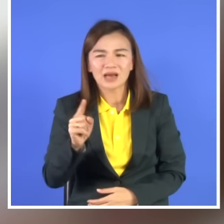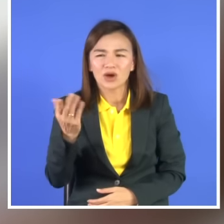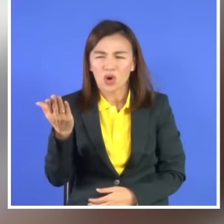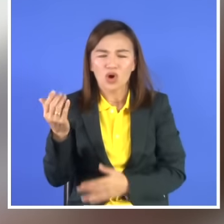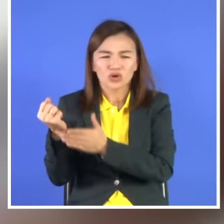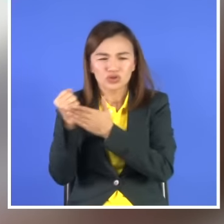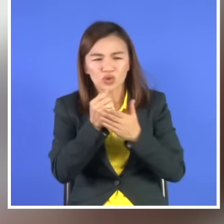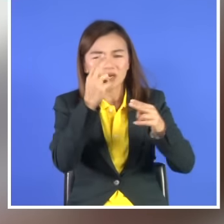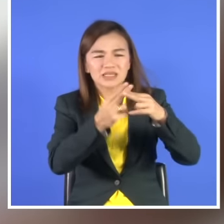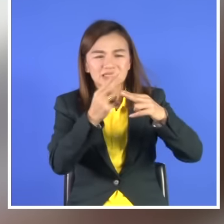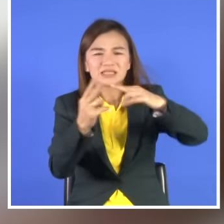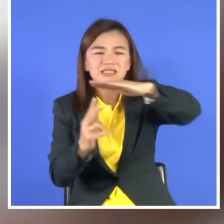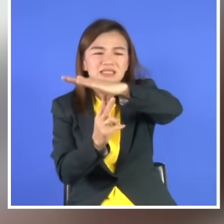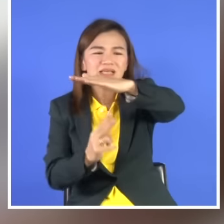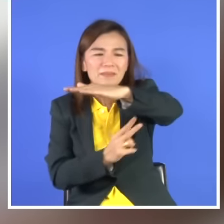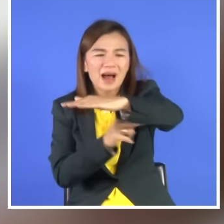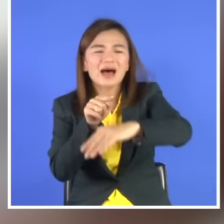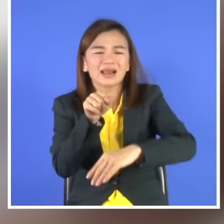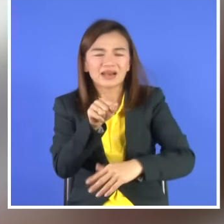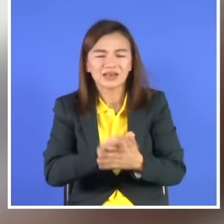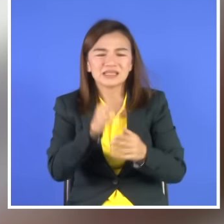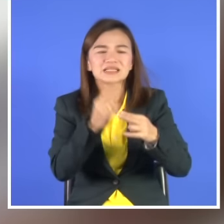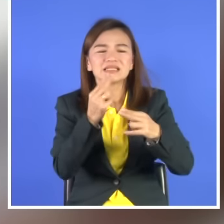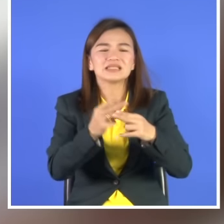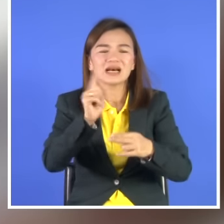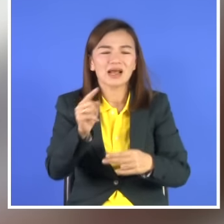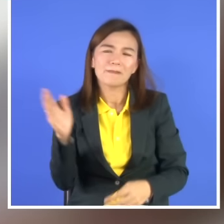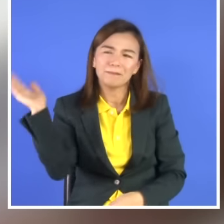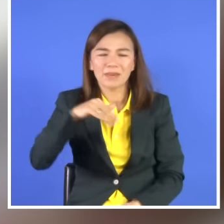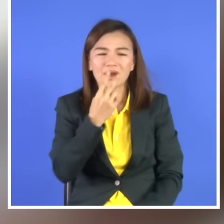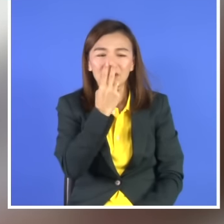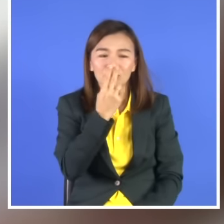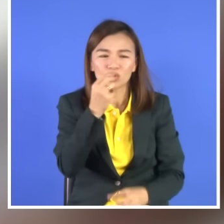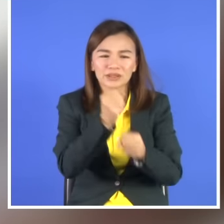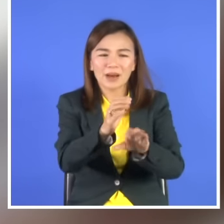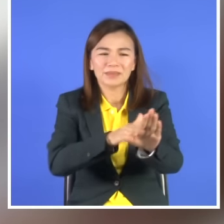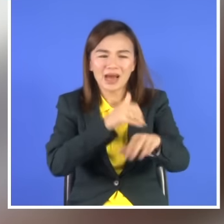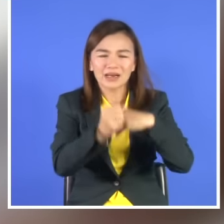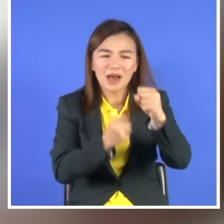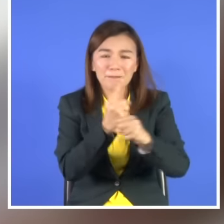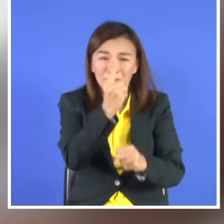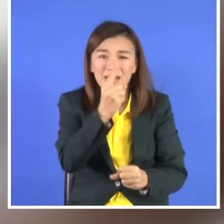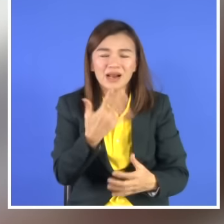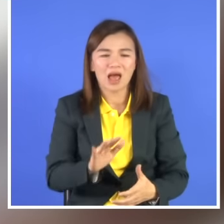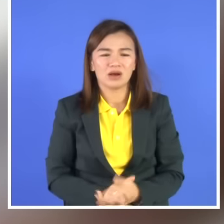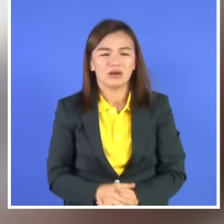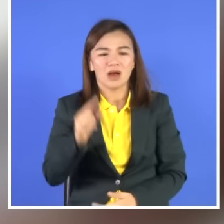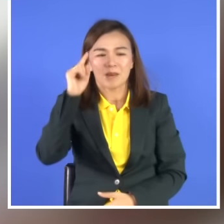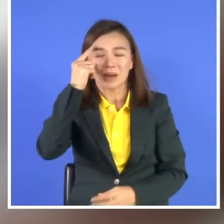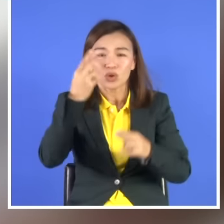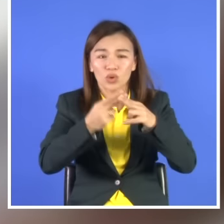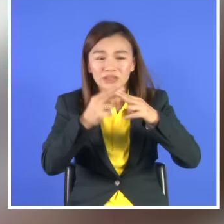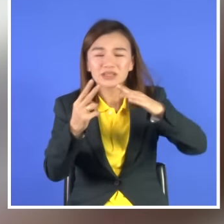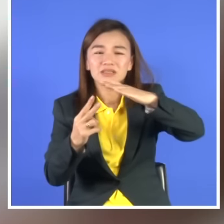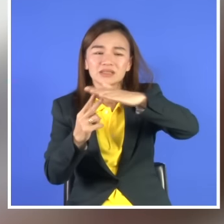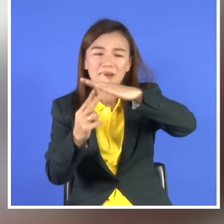ไอ้สะพานนี่ให้หน่อยว่ามันอ่านว่าอะไรเดี๋ยวไปดูกันทำงานมาปีกว่าก็ไม่เคยอ่านเหมือนกันว่ายังไม่รู้ว่าชื่อสะพานอะไร